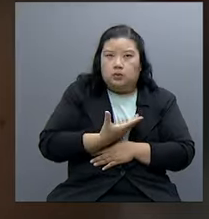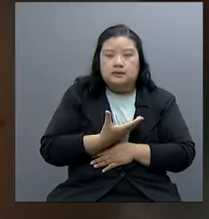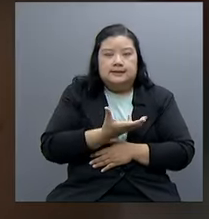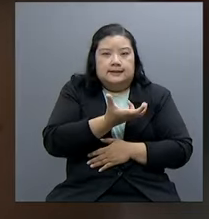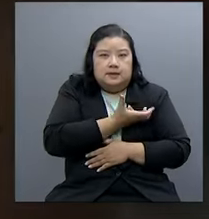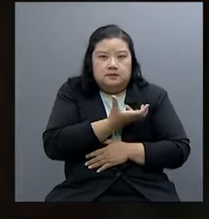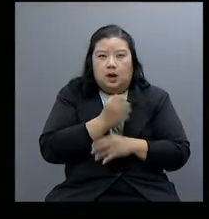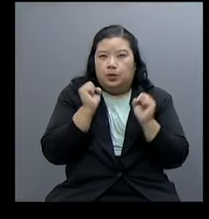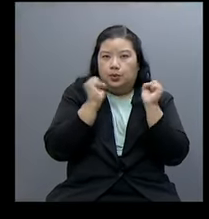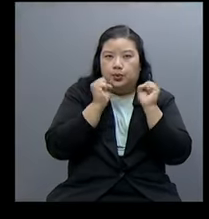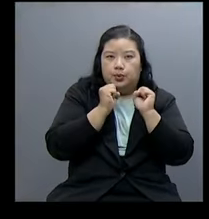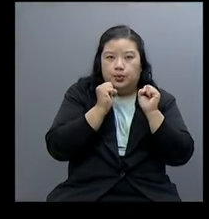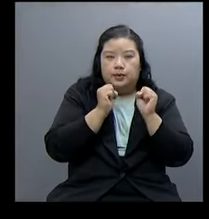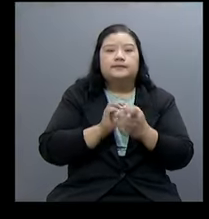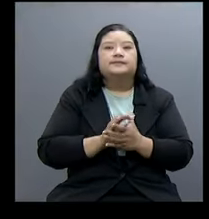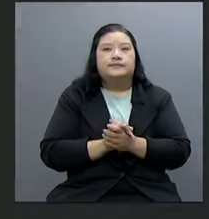และกลัว